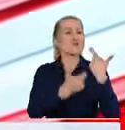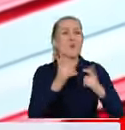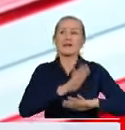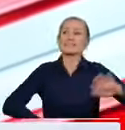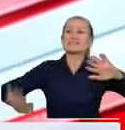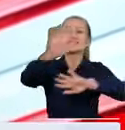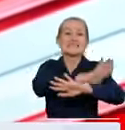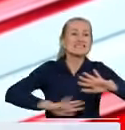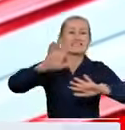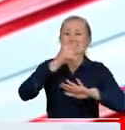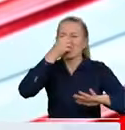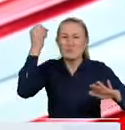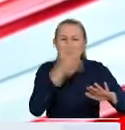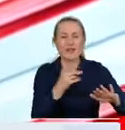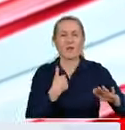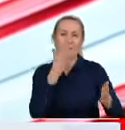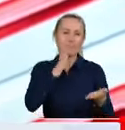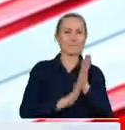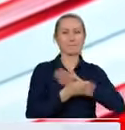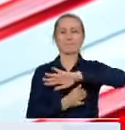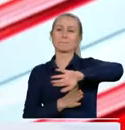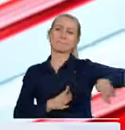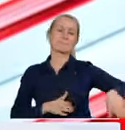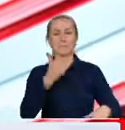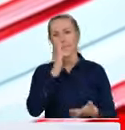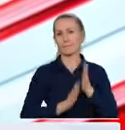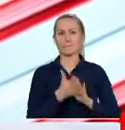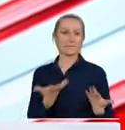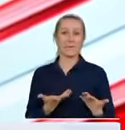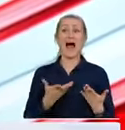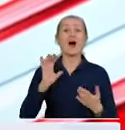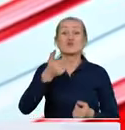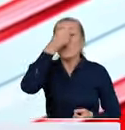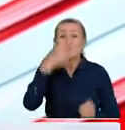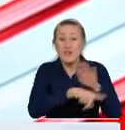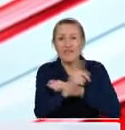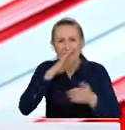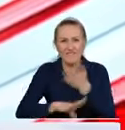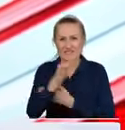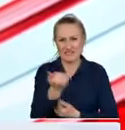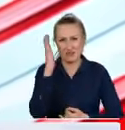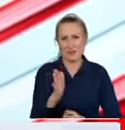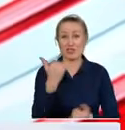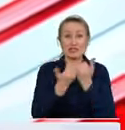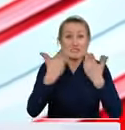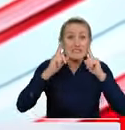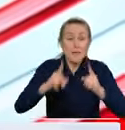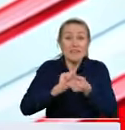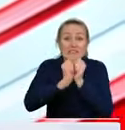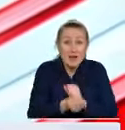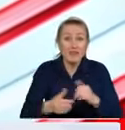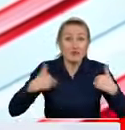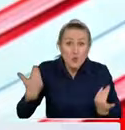świeżą farbą. Grzyb zawsze wyjdzie. Jeżeli chcecie naprawdę zmiany w służbie zdrowia, przestańcie głosować na